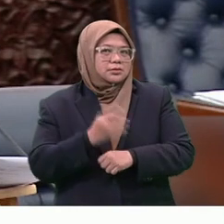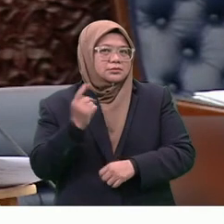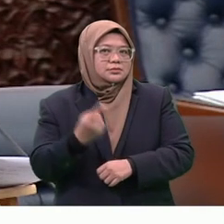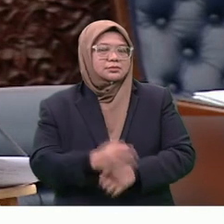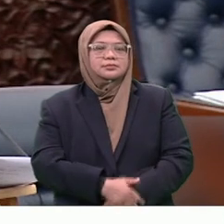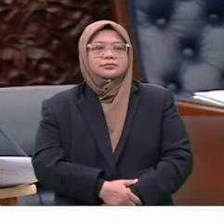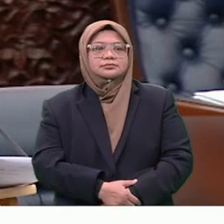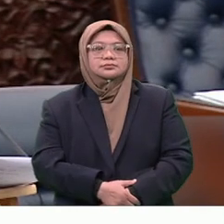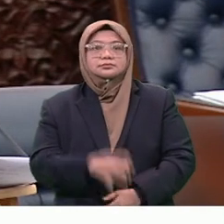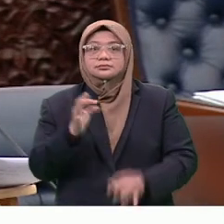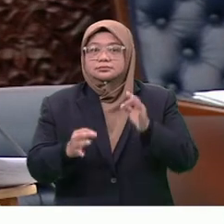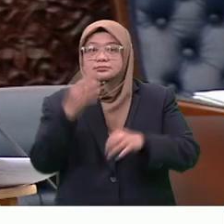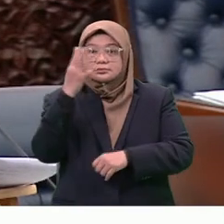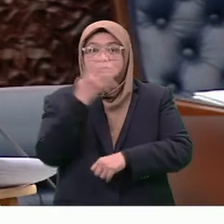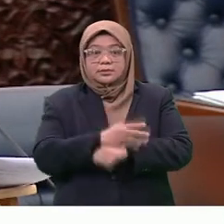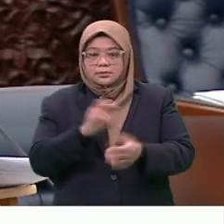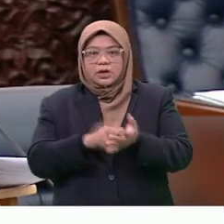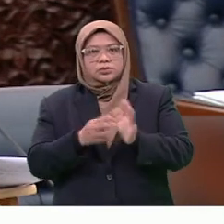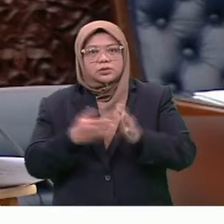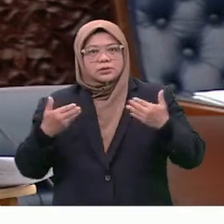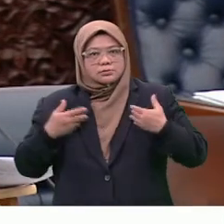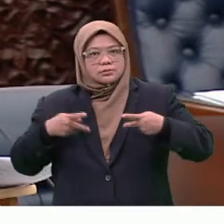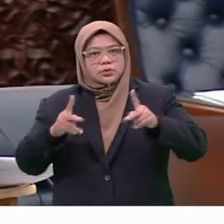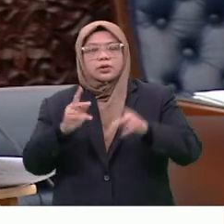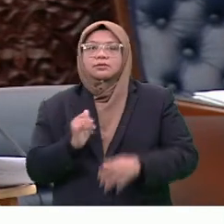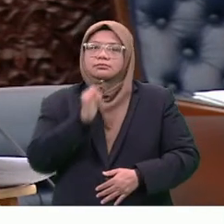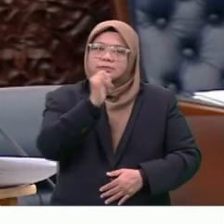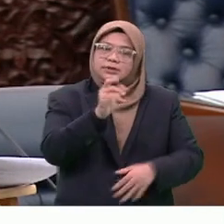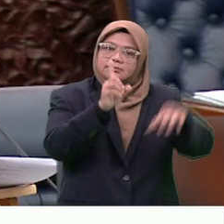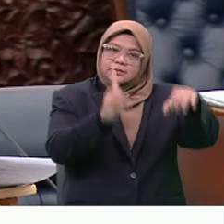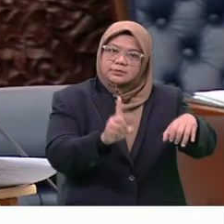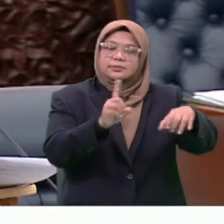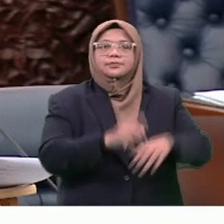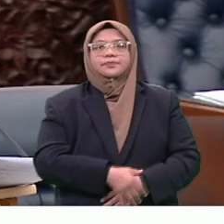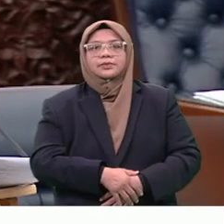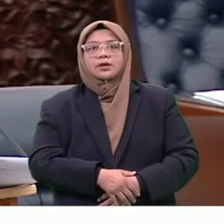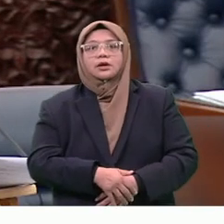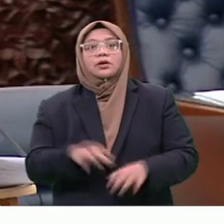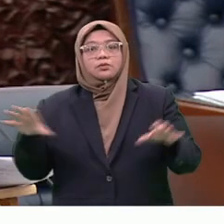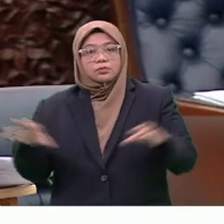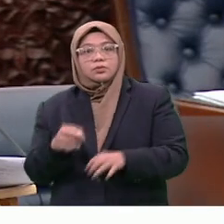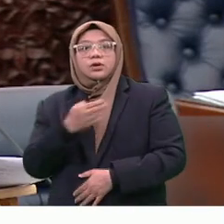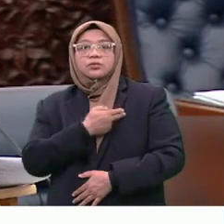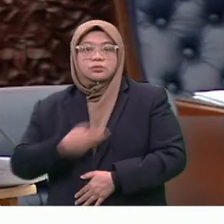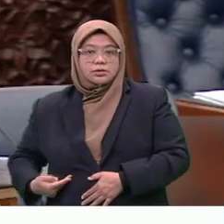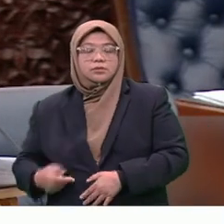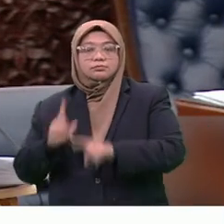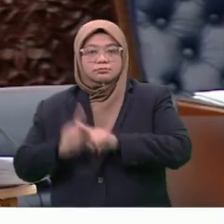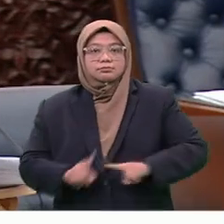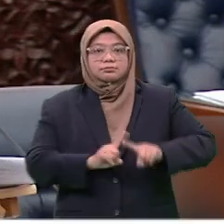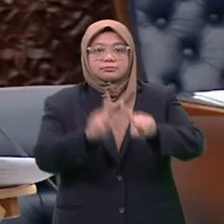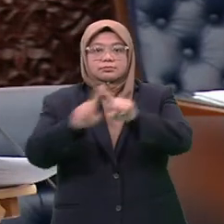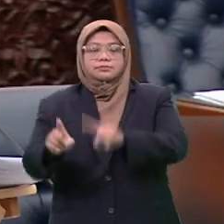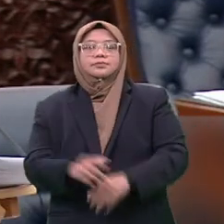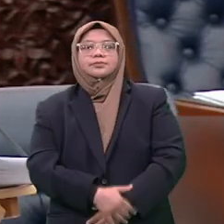kalau 14 Hari Untuk ziarah ke Madinah mengecilkan umrah dan sebagainya